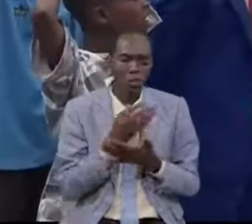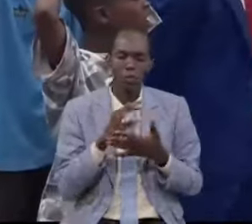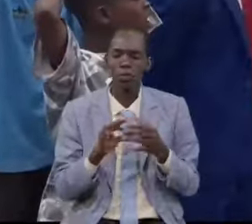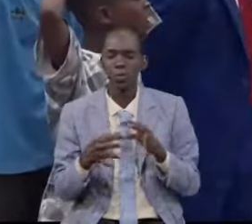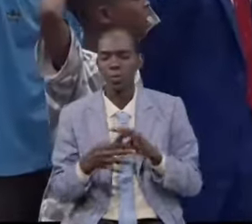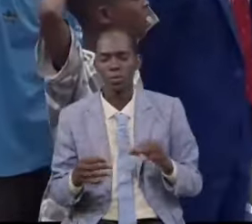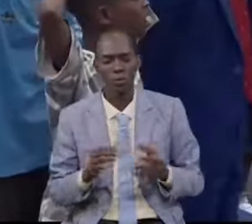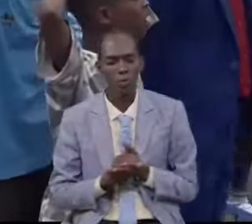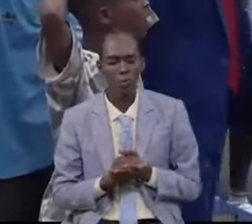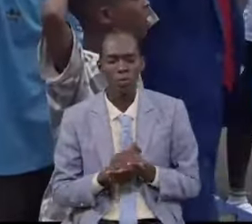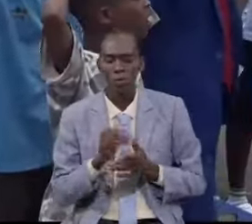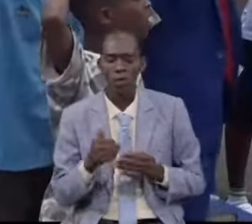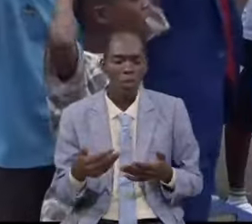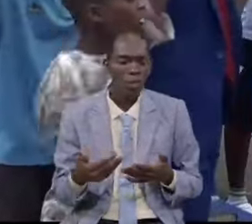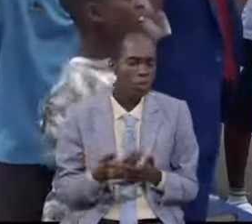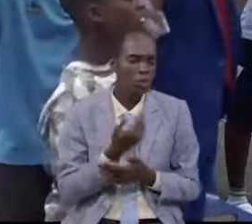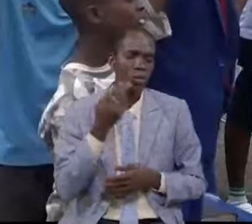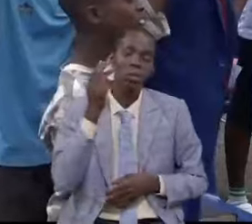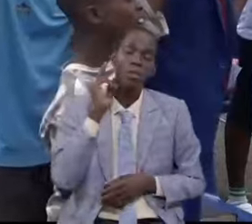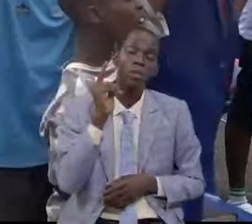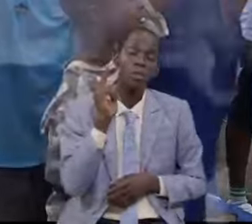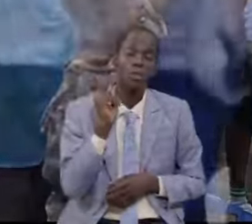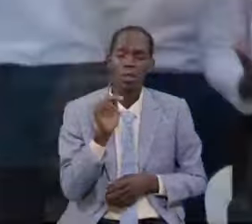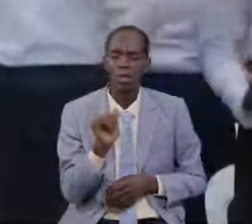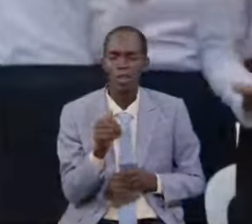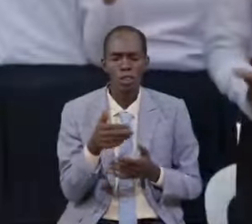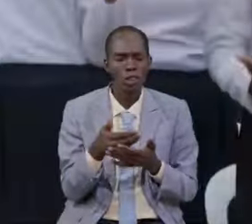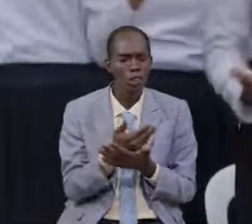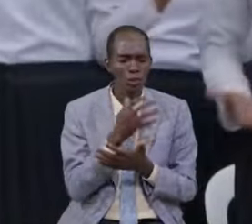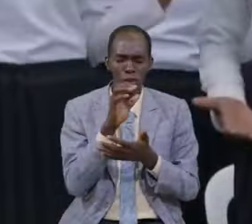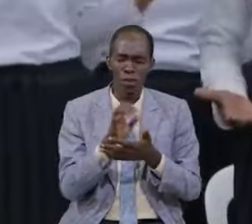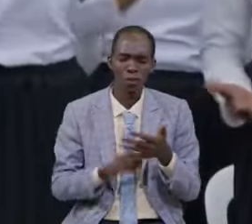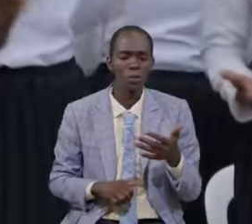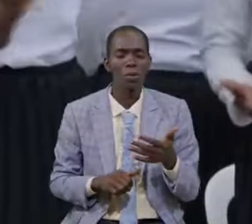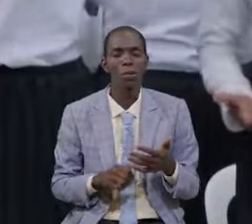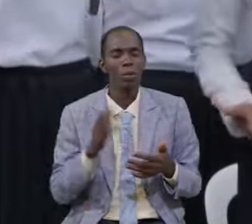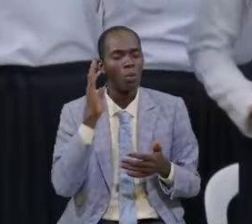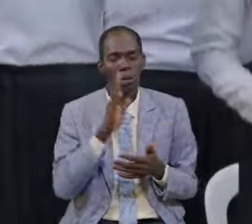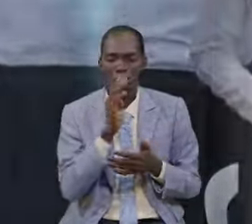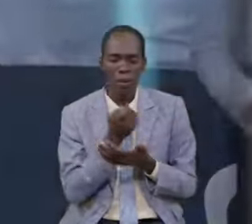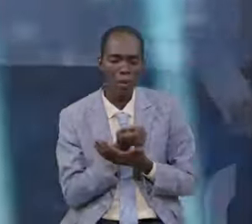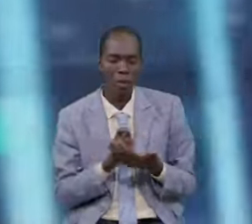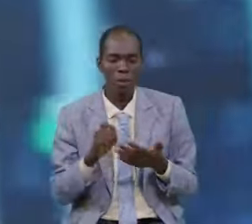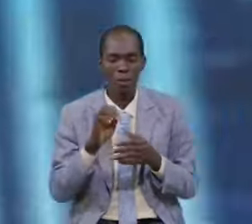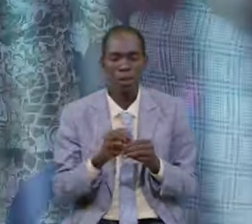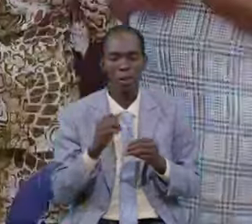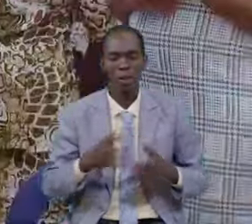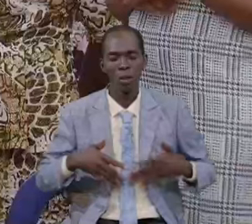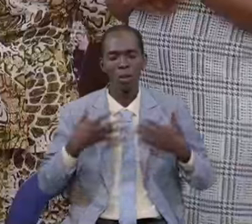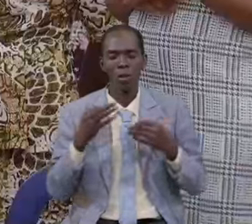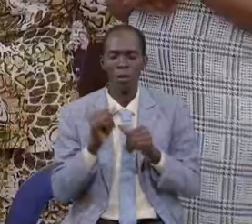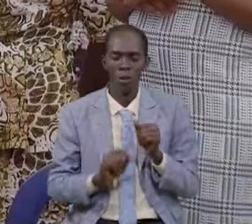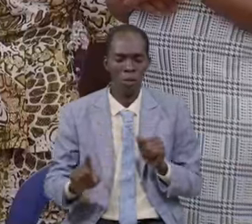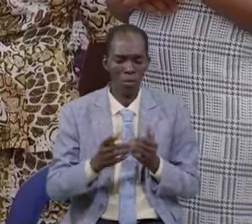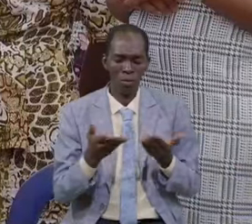Une nouvelle histoire. Un nouveau chapitre. Soit réécrite dans la vie de chacun en ce jour. Et